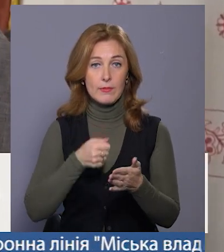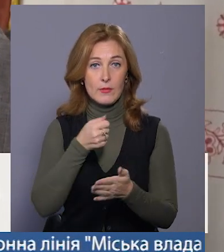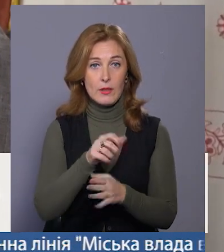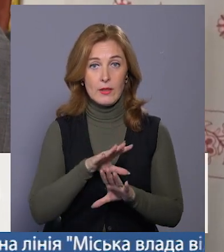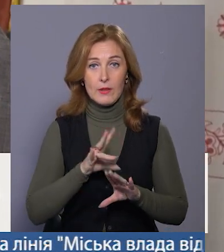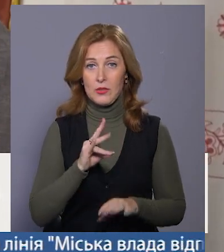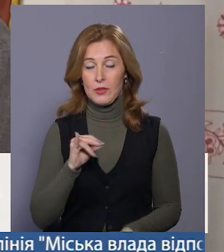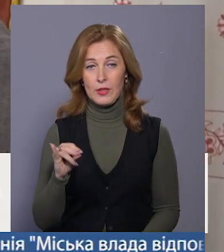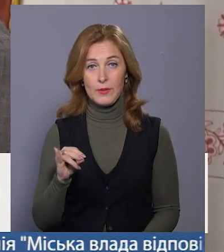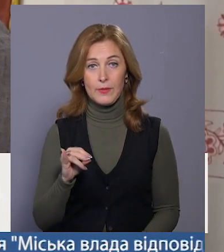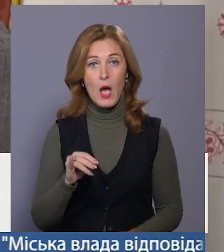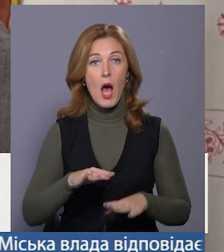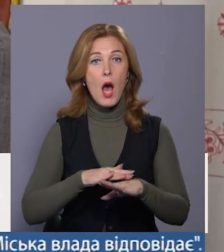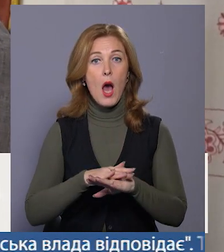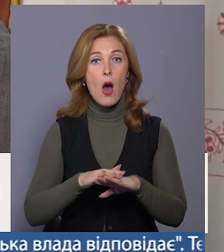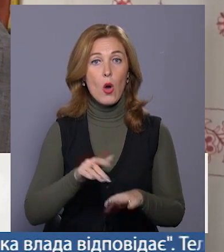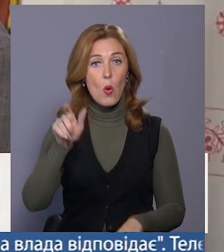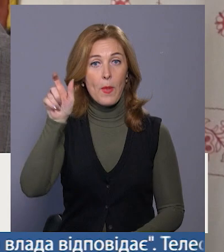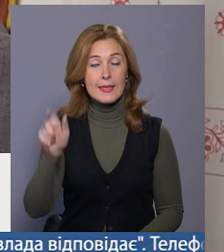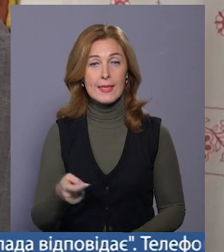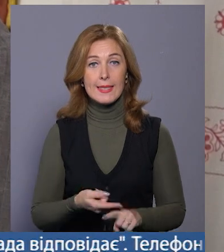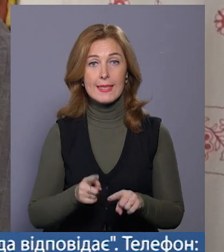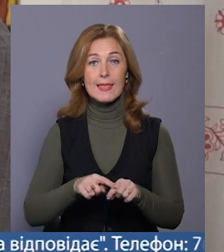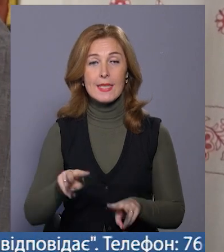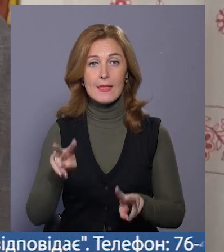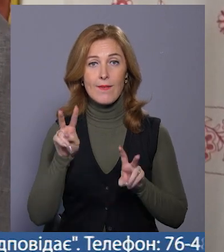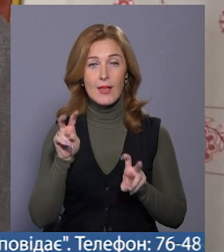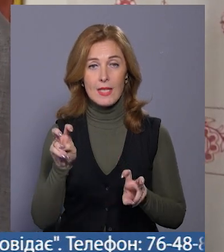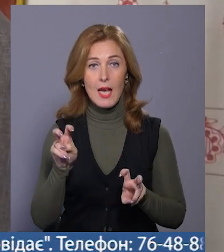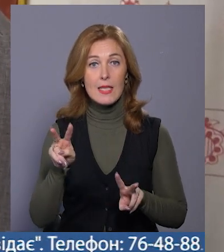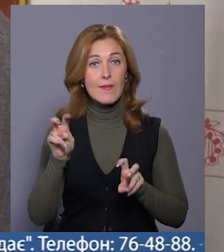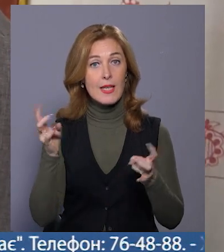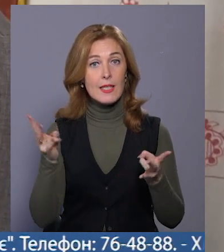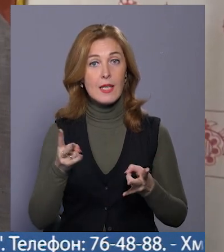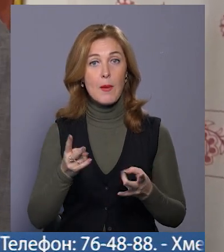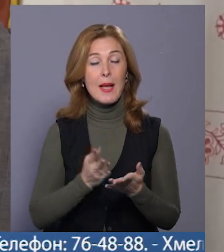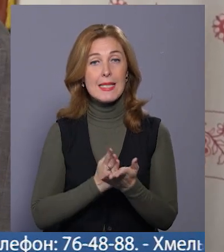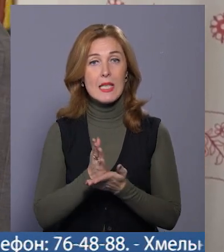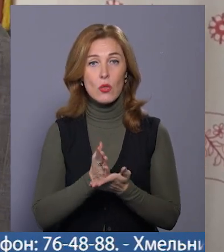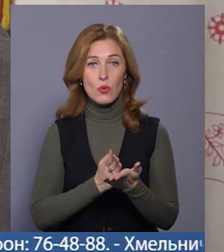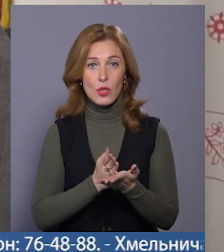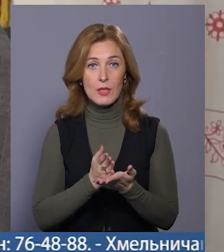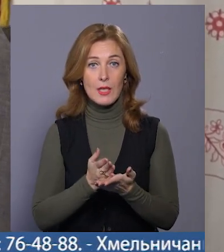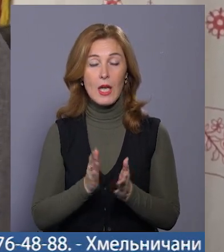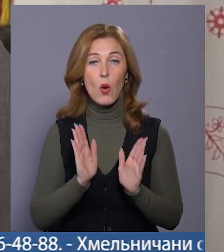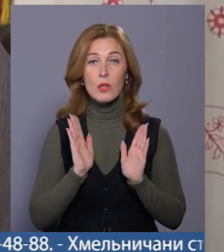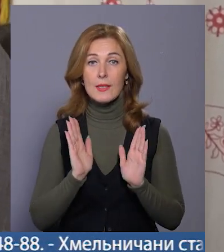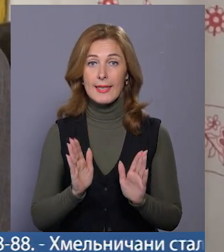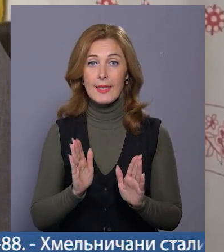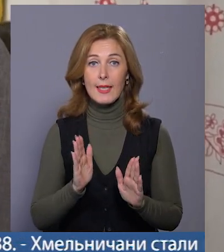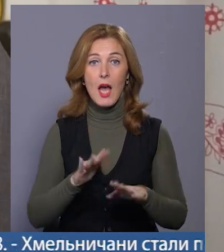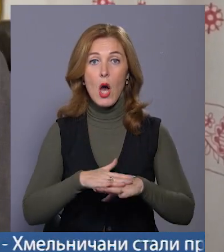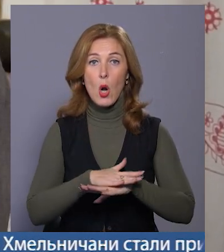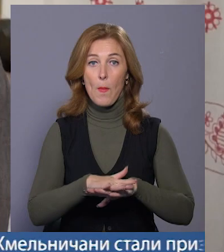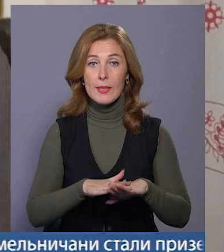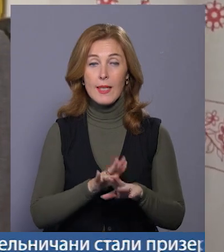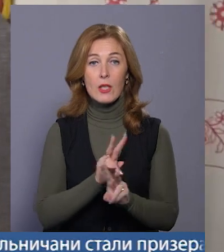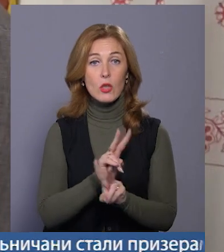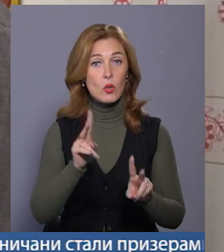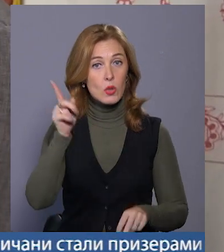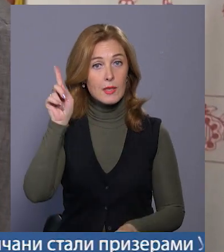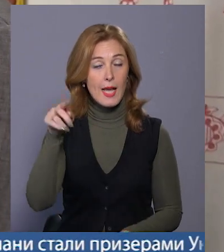Ні. Громадянин – це звання. Звання треба заслужити. І от тільки громадяни, які знають